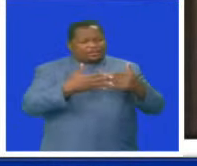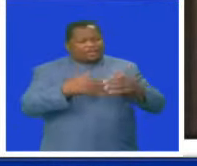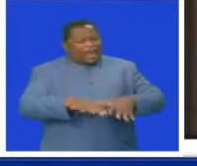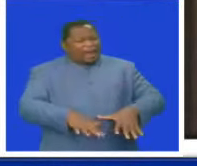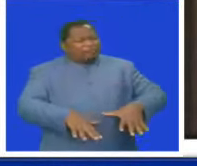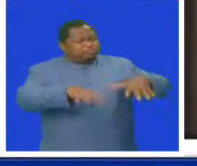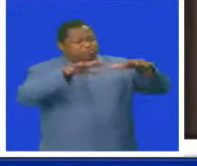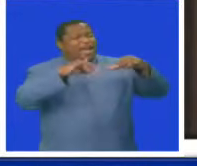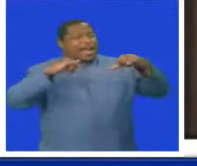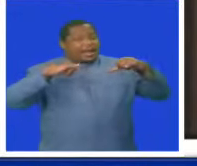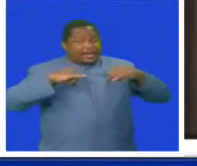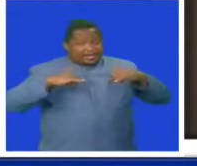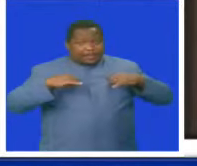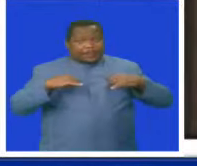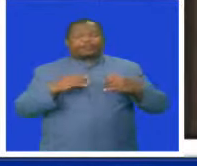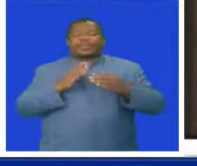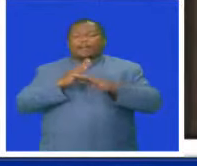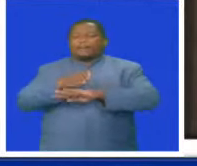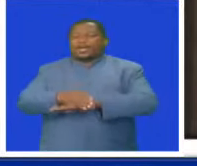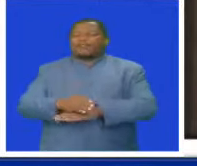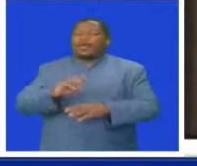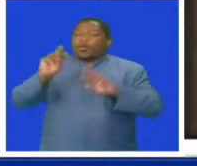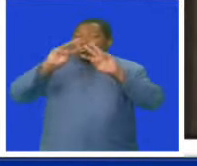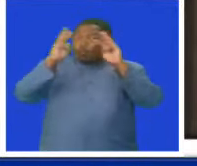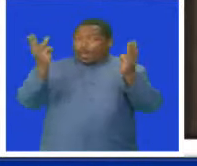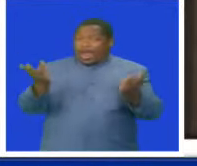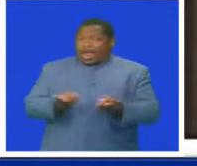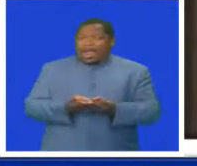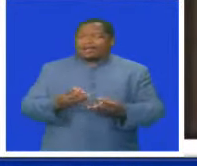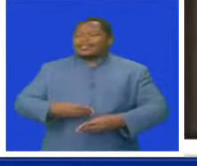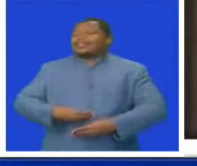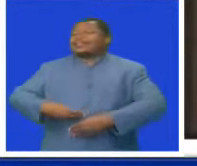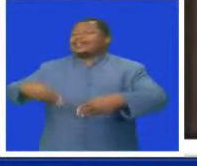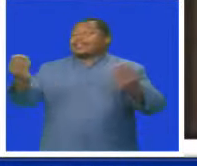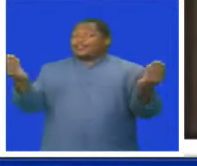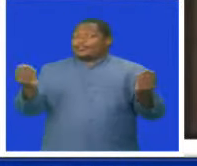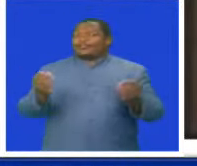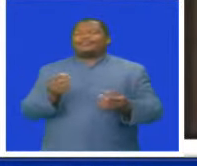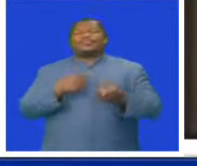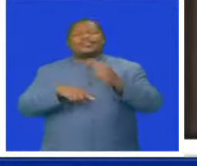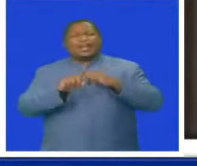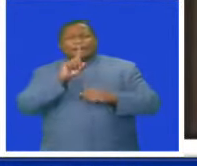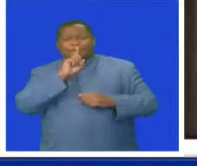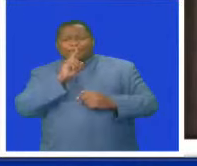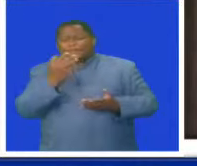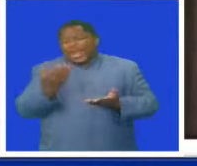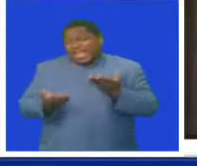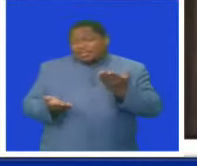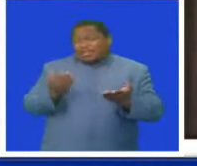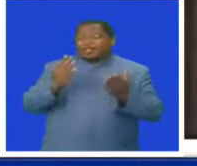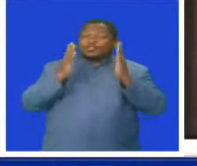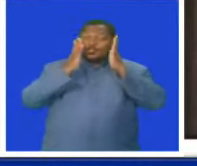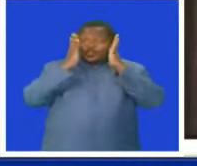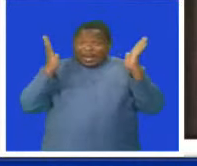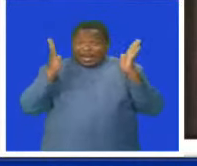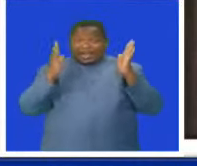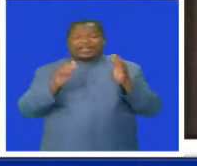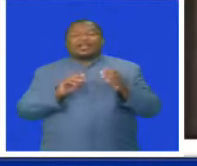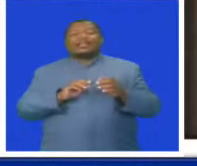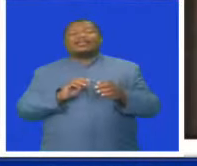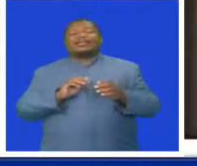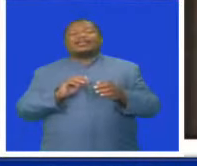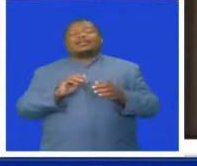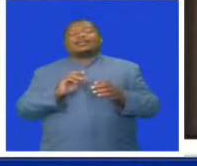kuthi maybe ngabo June next year sawukhona ukuthola ivaccine yokucala kodwa sekubuya nganeno lokho ngekuva kwethu.